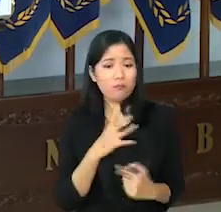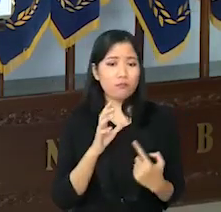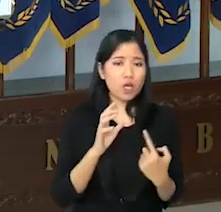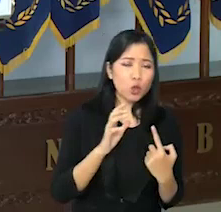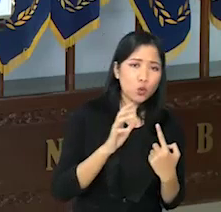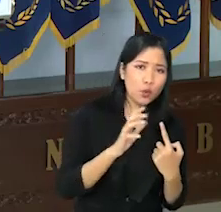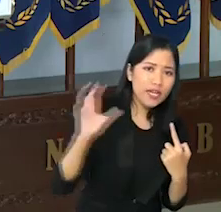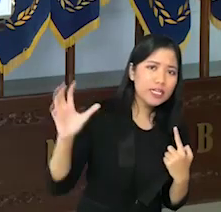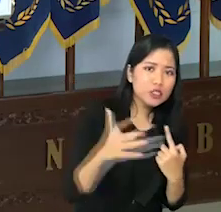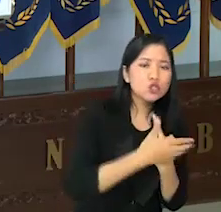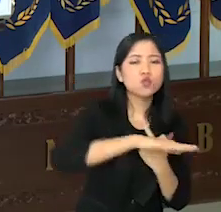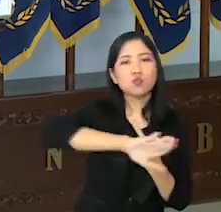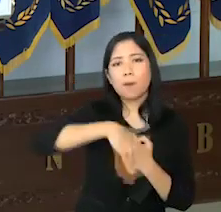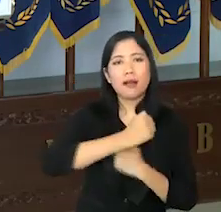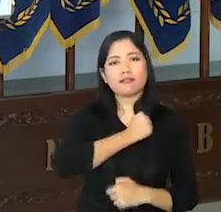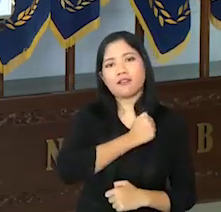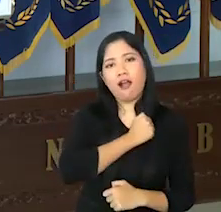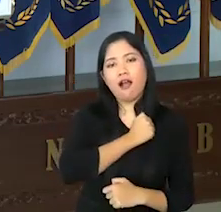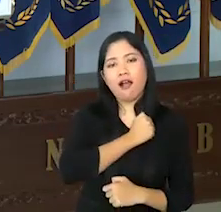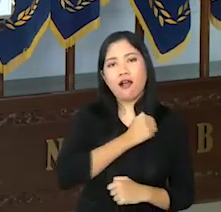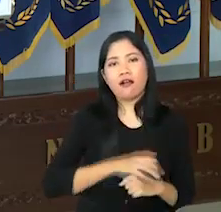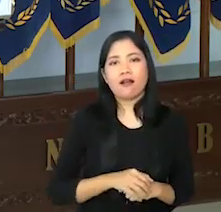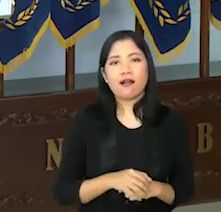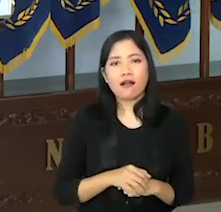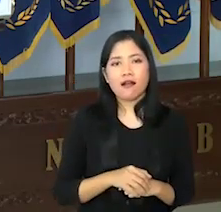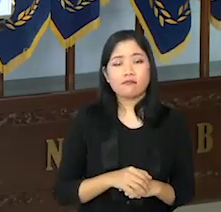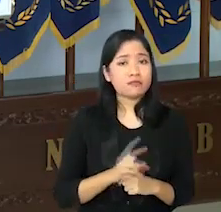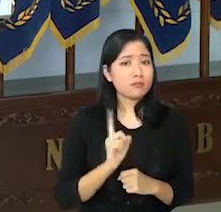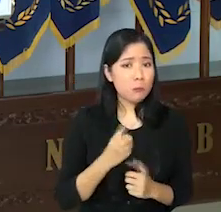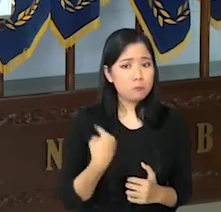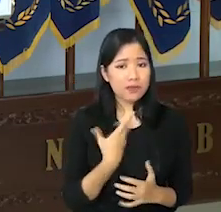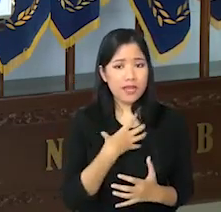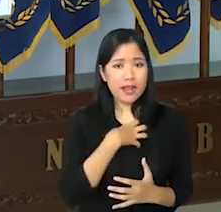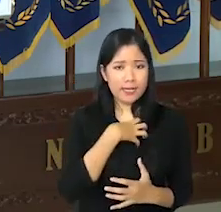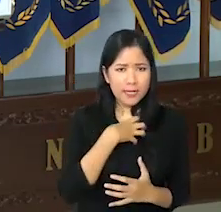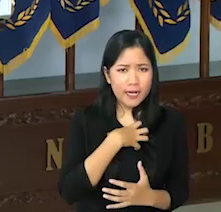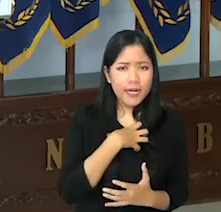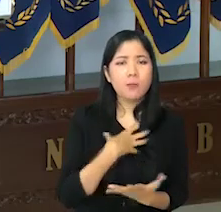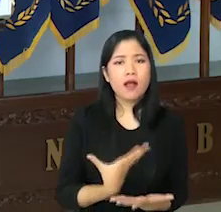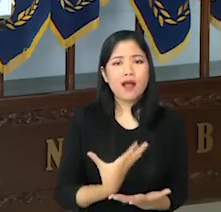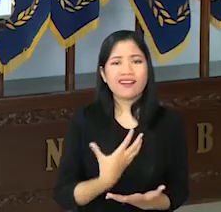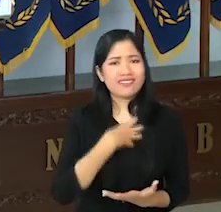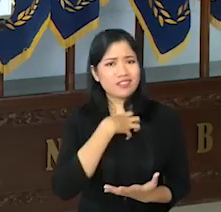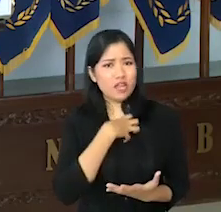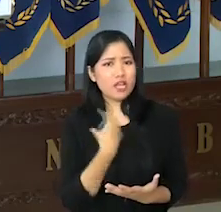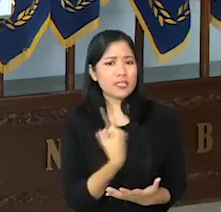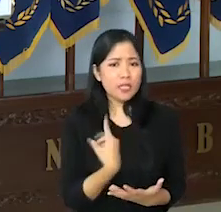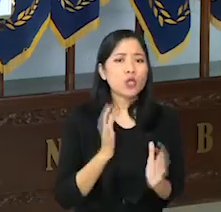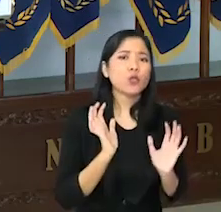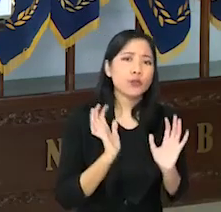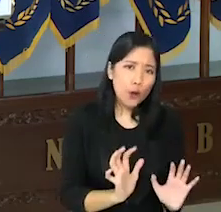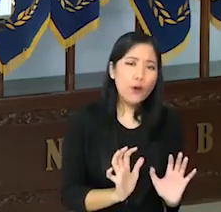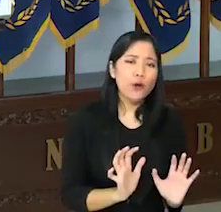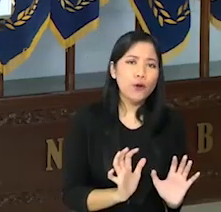seluruh bangsa kita Hai karena kita Yakin hanya kita dan